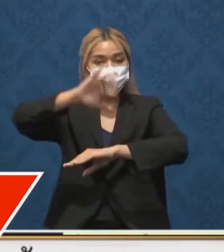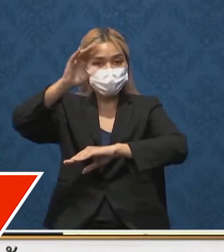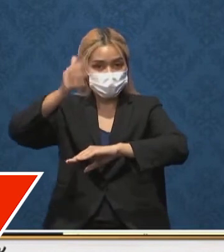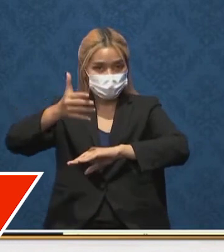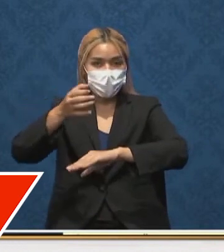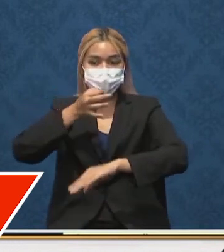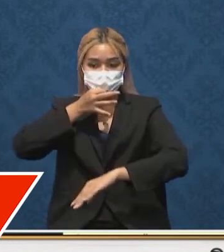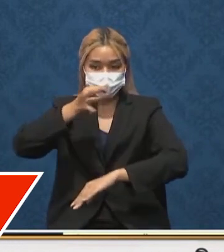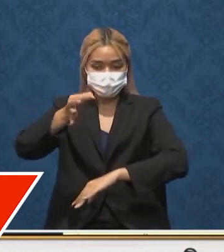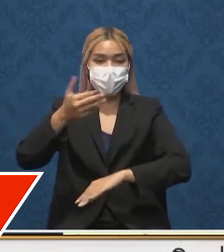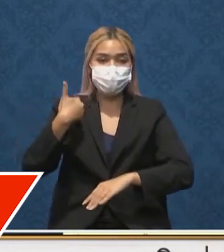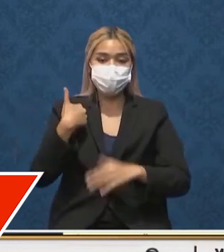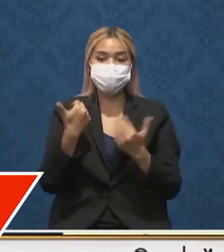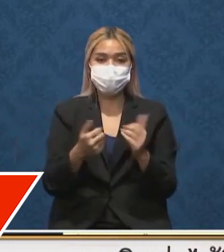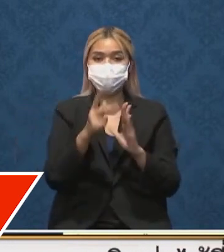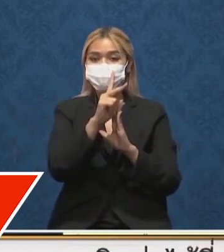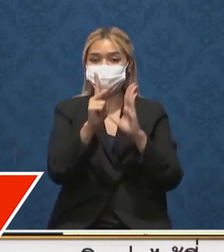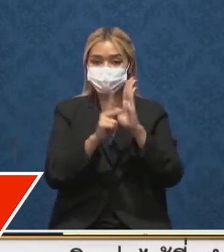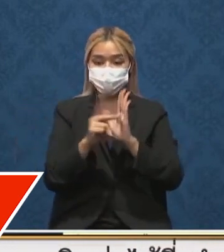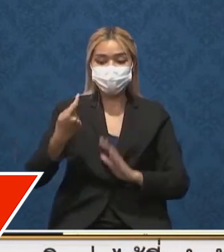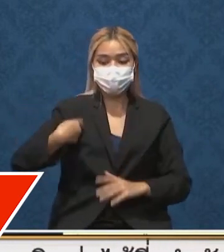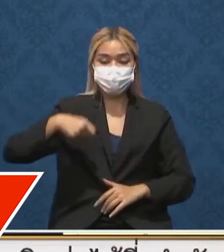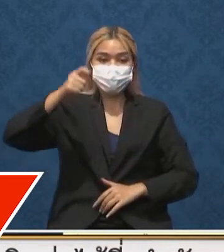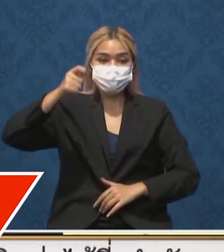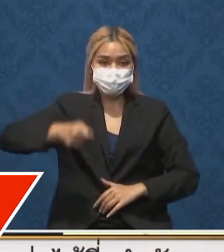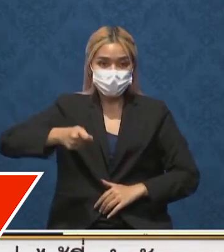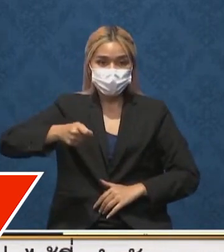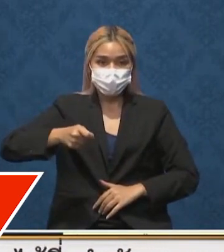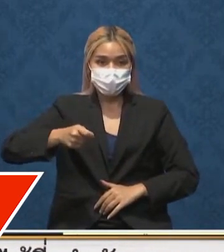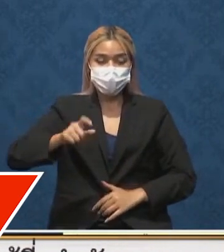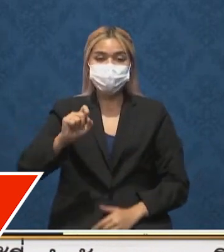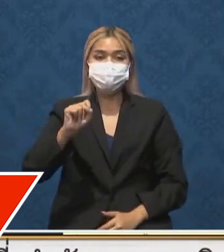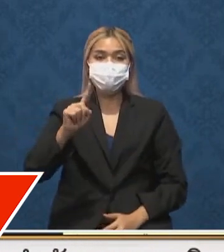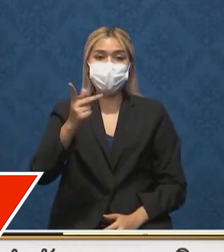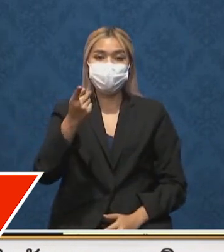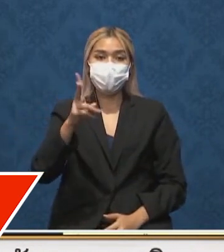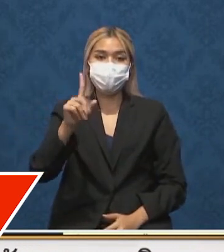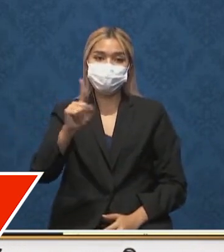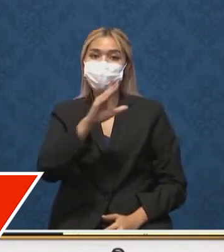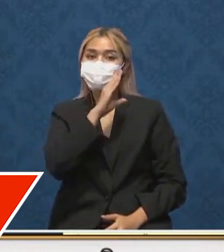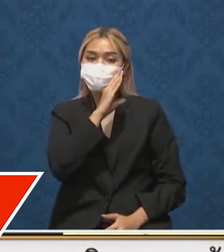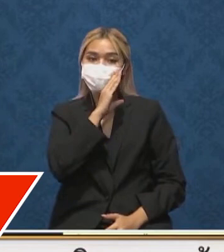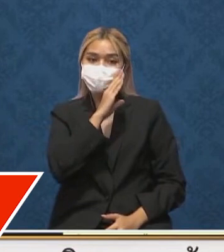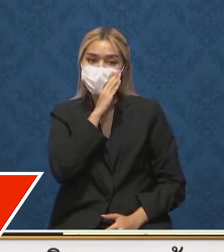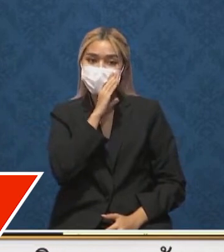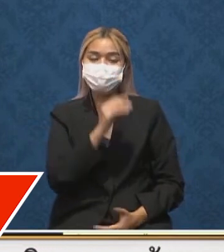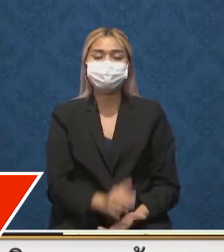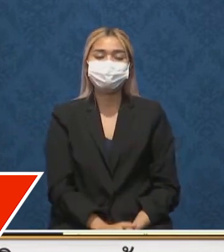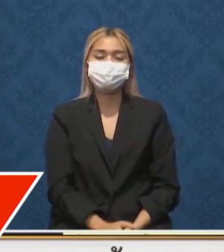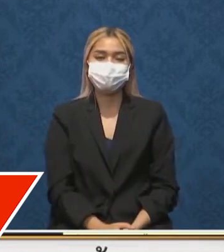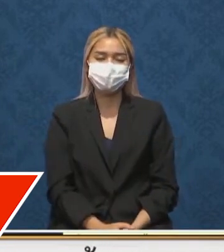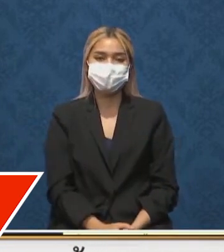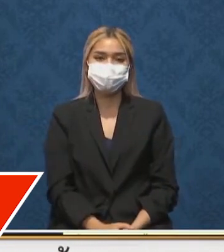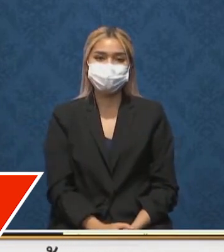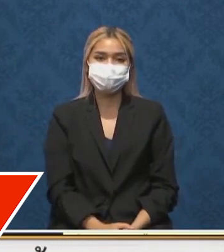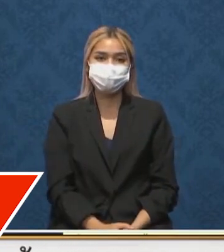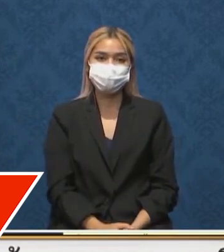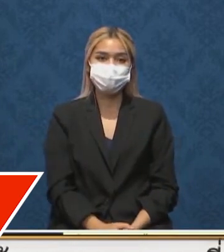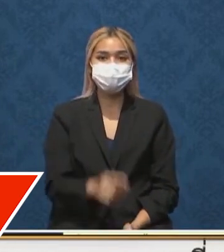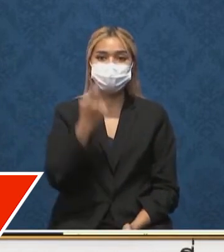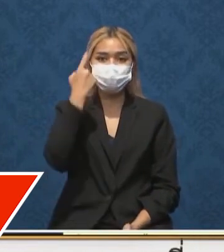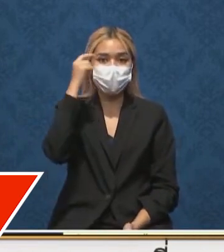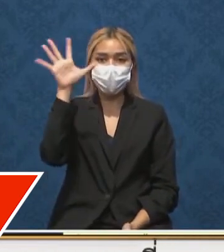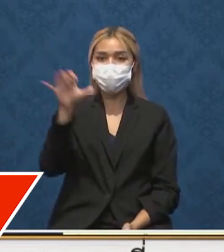คดีศาลพิพากษาว่าเป็นสค 1ปลอมบินมาจากไหนก็ไม่